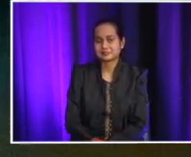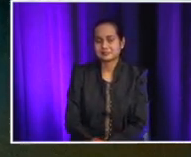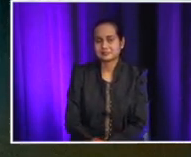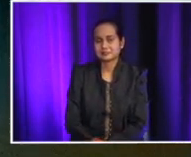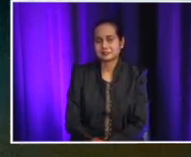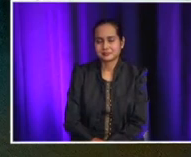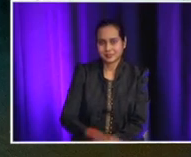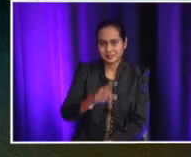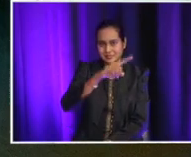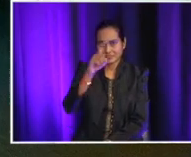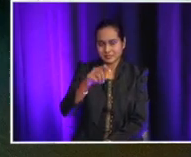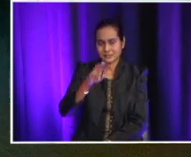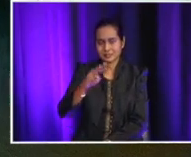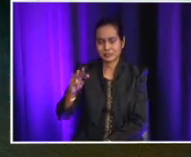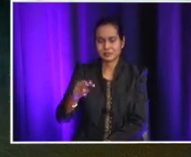-betul